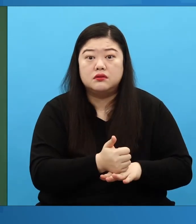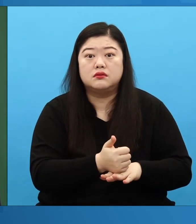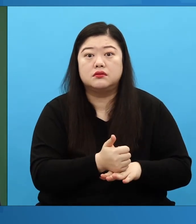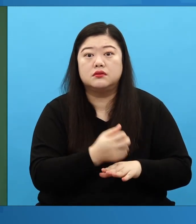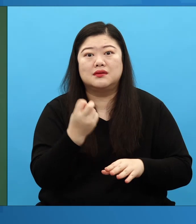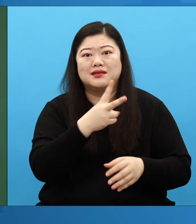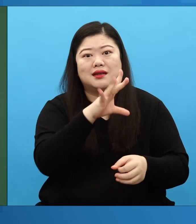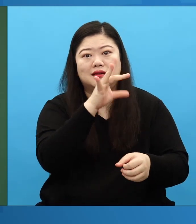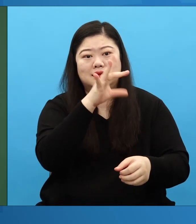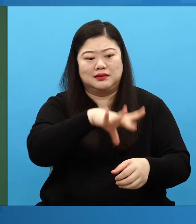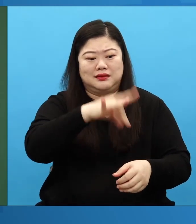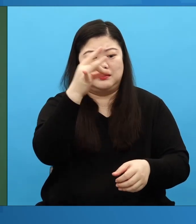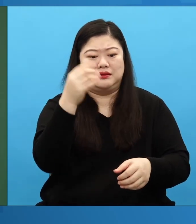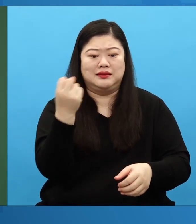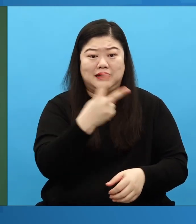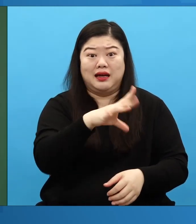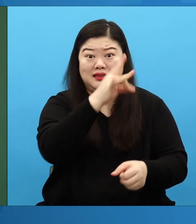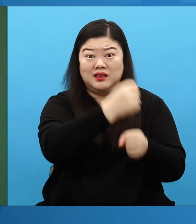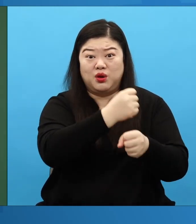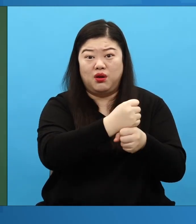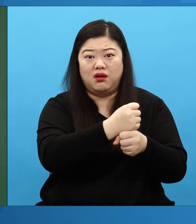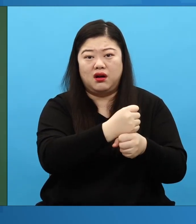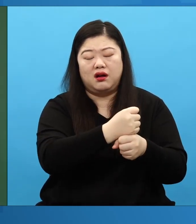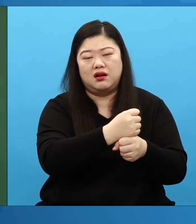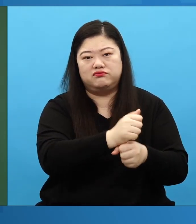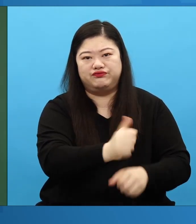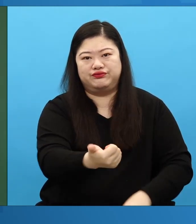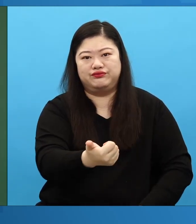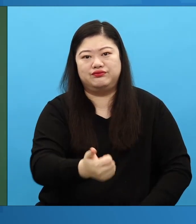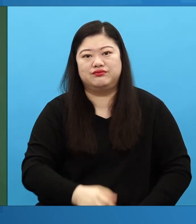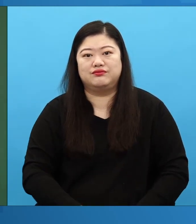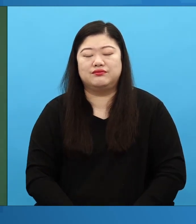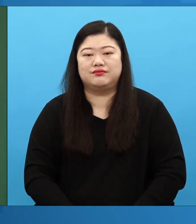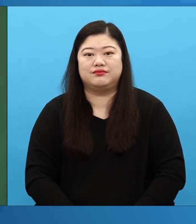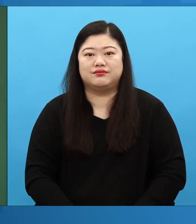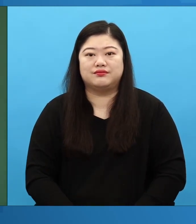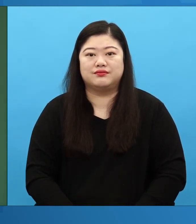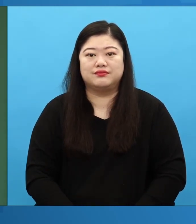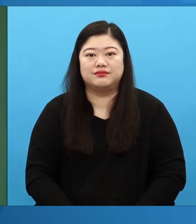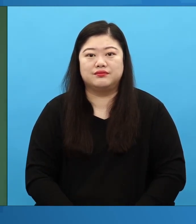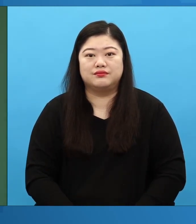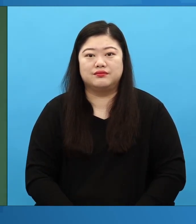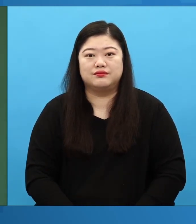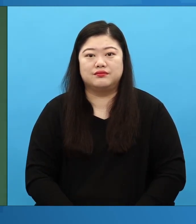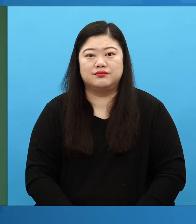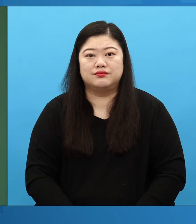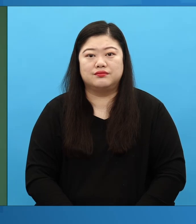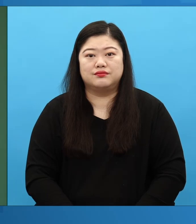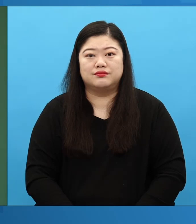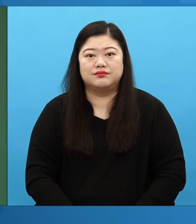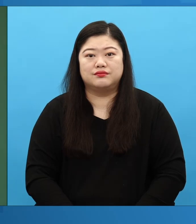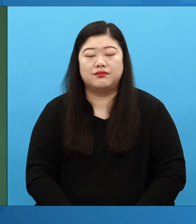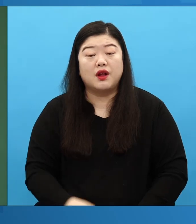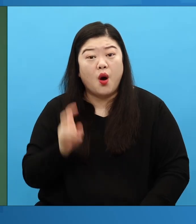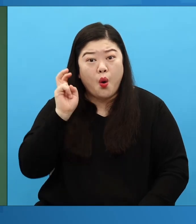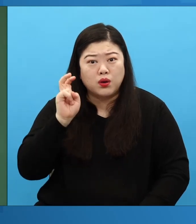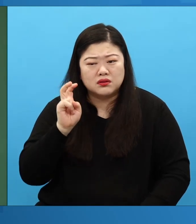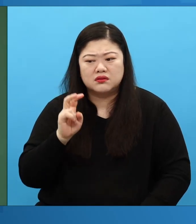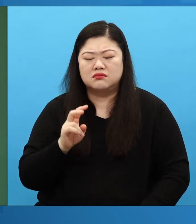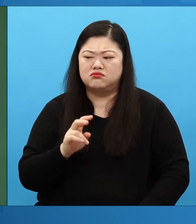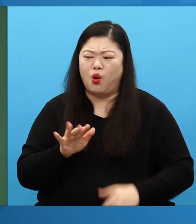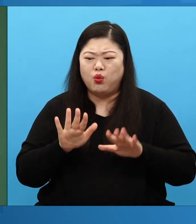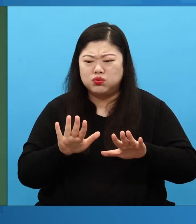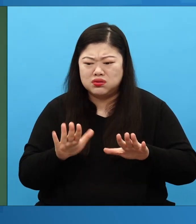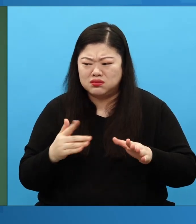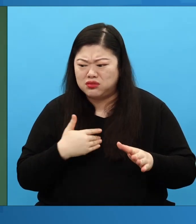by as you live your busy life, but this is the 25 hours of today. 그래서 여러분 지금 혹시 안 되고 있는 것은 늘 이걸 봐야 돼요. And one thing